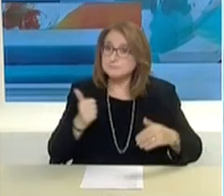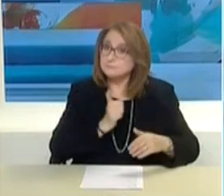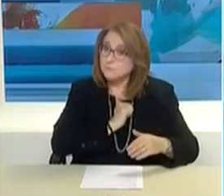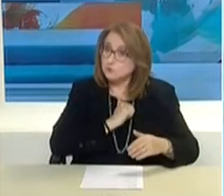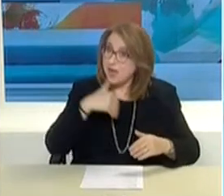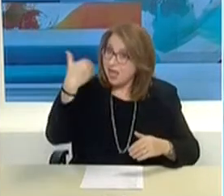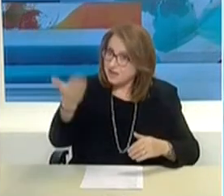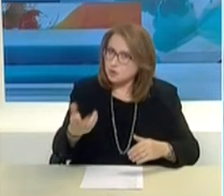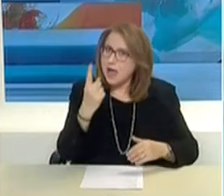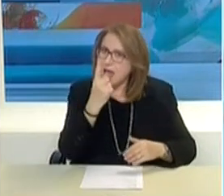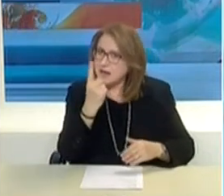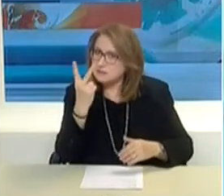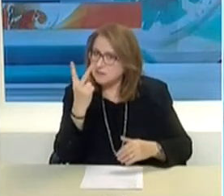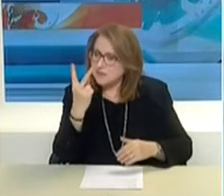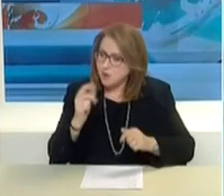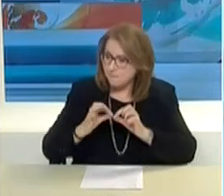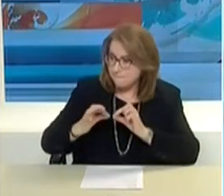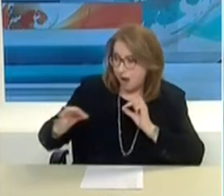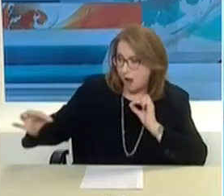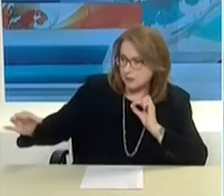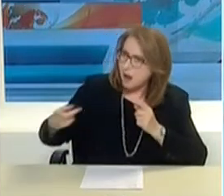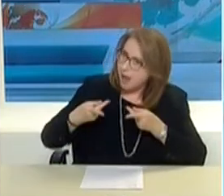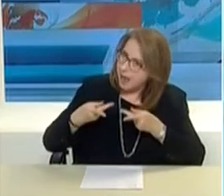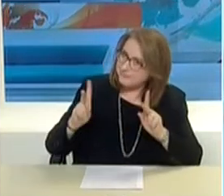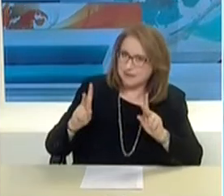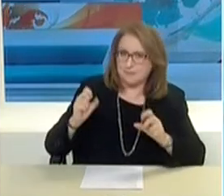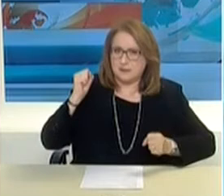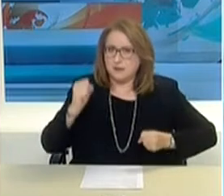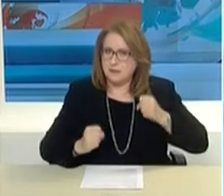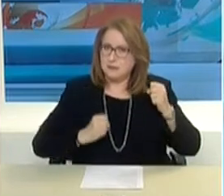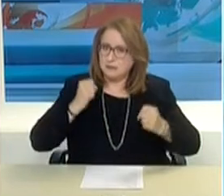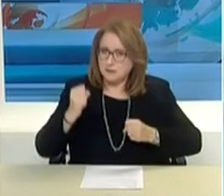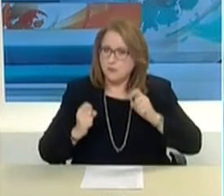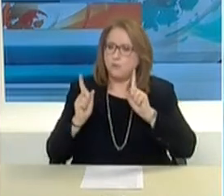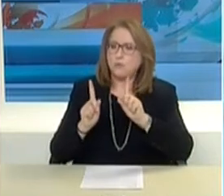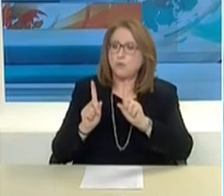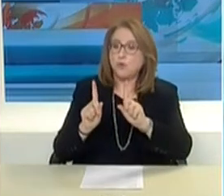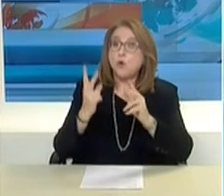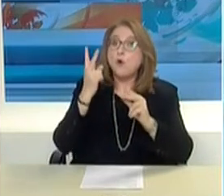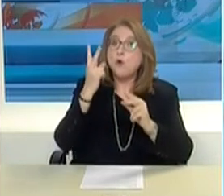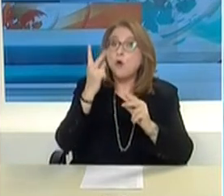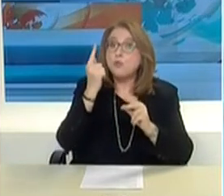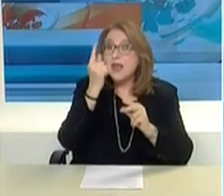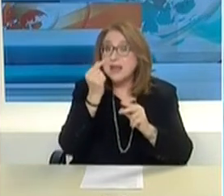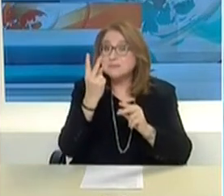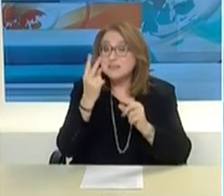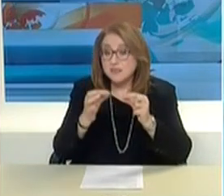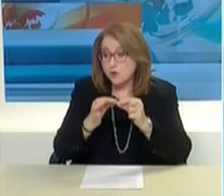ανά δύο άτομα, τηρώντας την αναγκαία απόσταση 1,5 μέτρου και κίνηση με κατοικίδιο